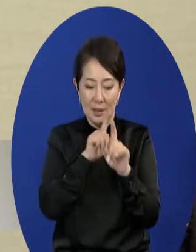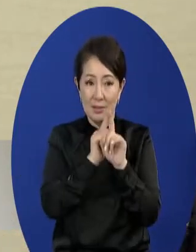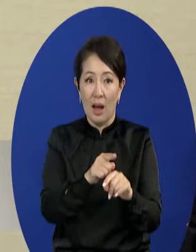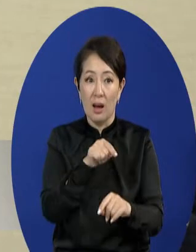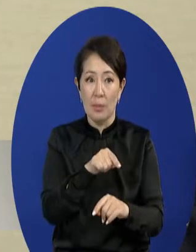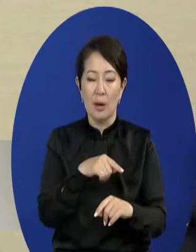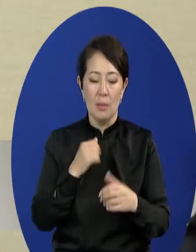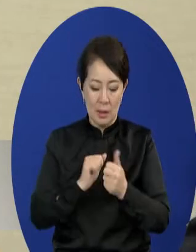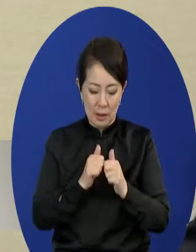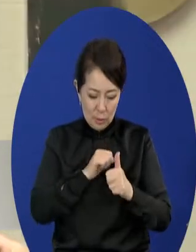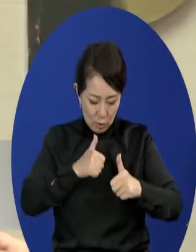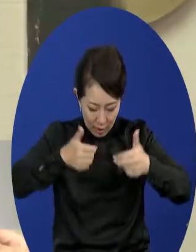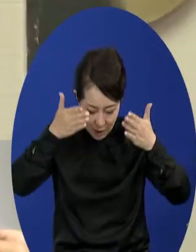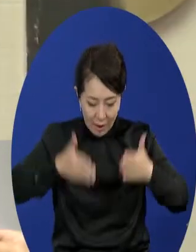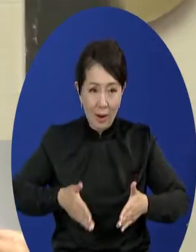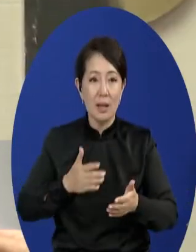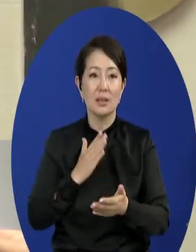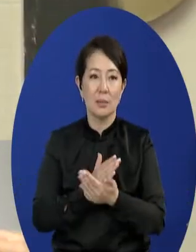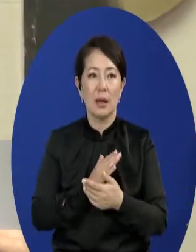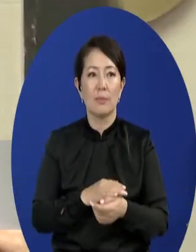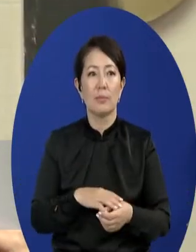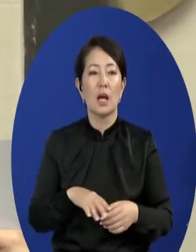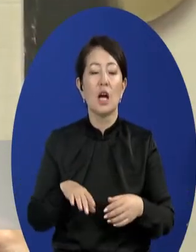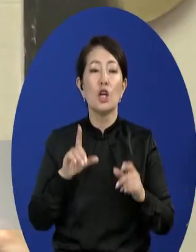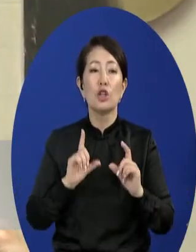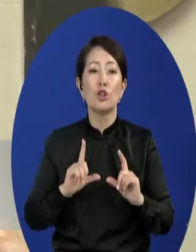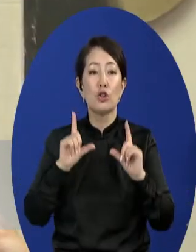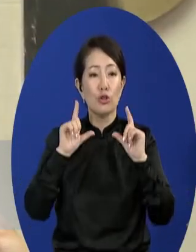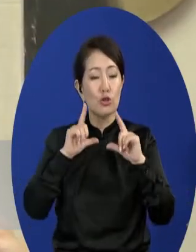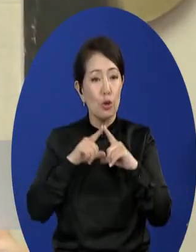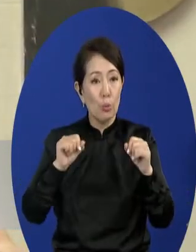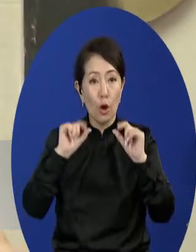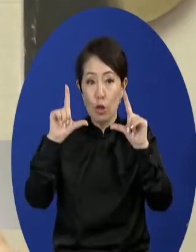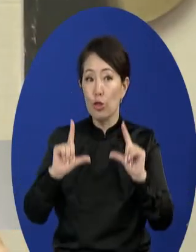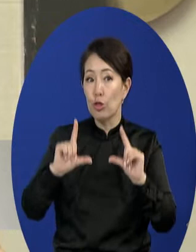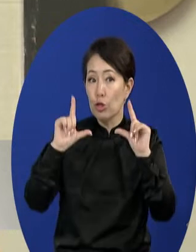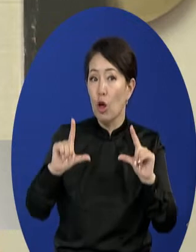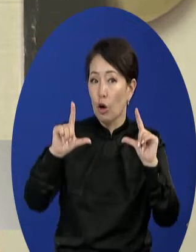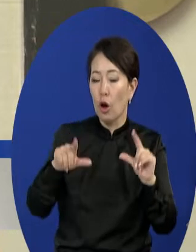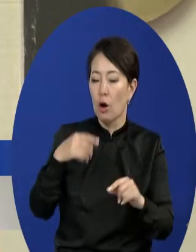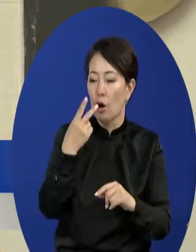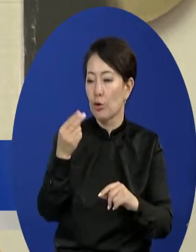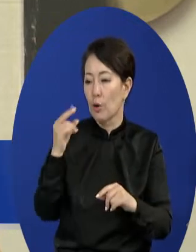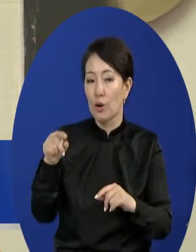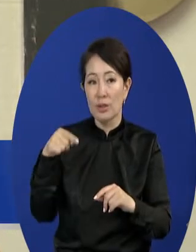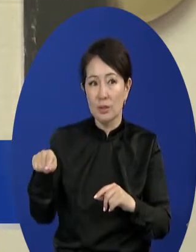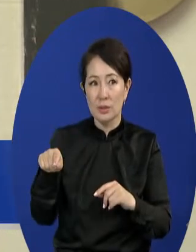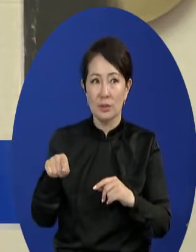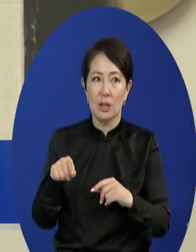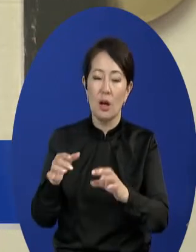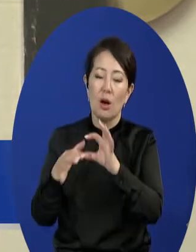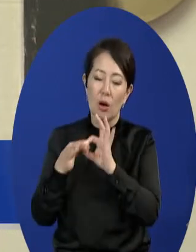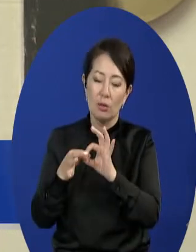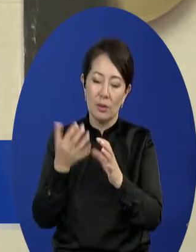их тийм анхааралтай явж байгаа. Токио 2020 Олимпиад маань энэ цар тахлын олмослоо 5 жил бэлтгэл хийх боломж